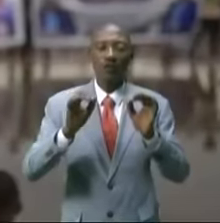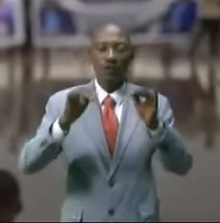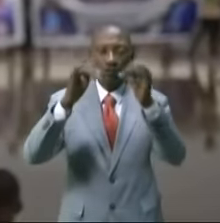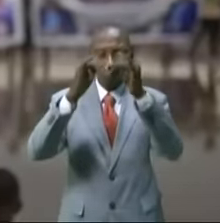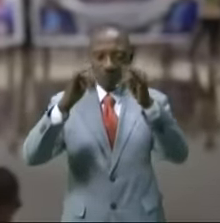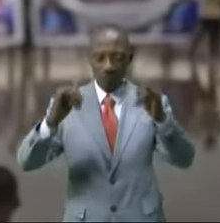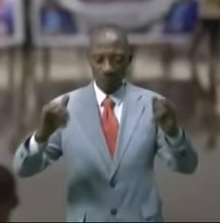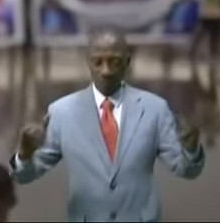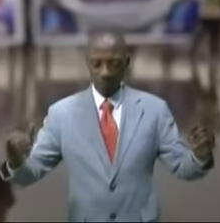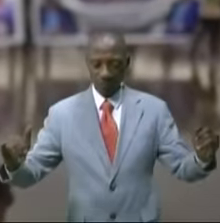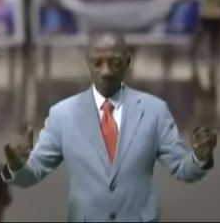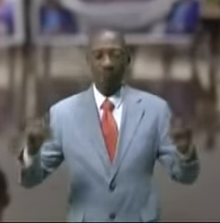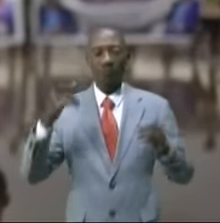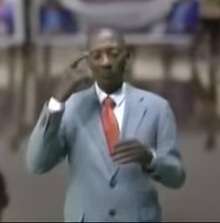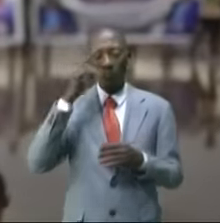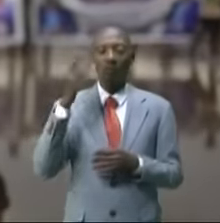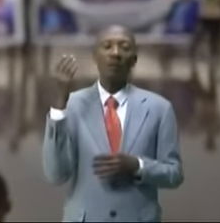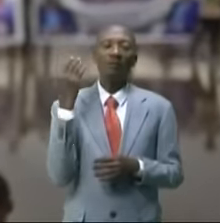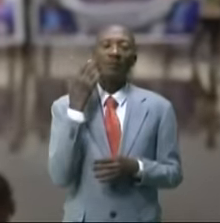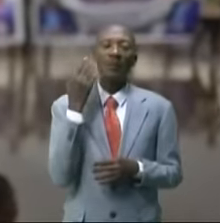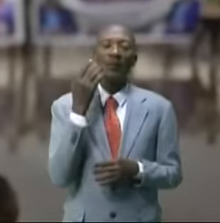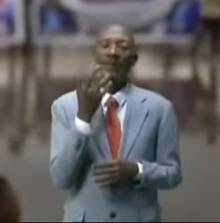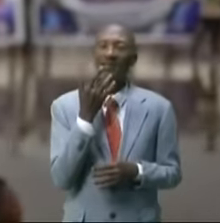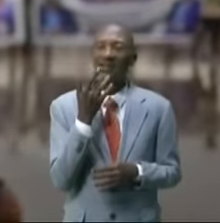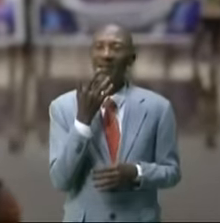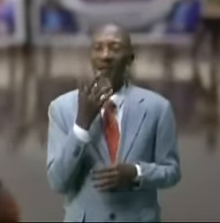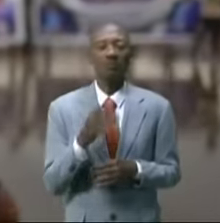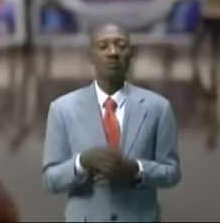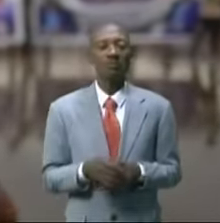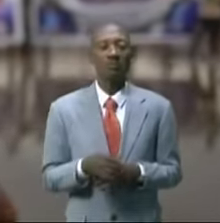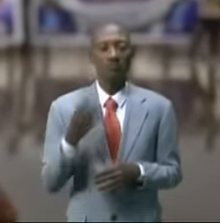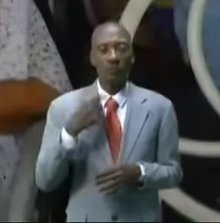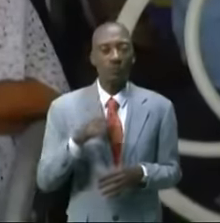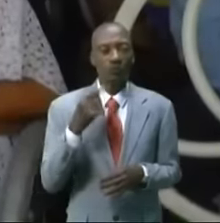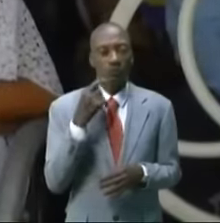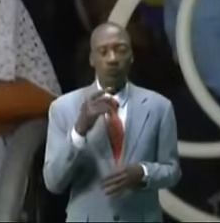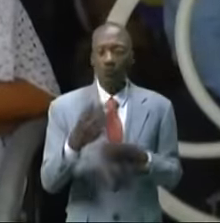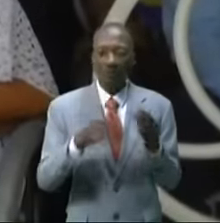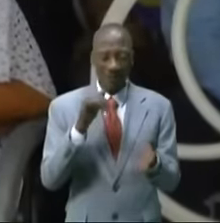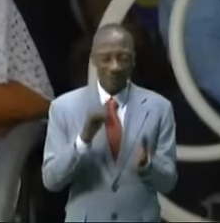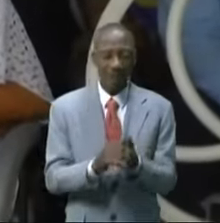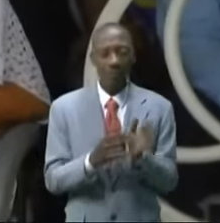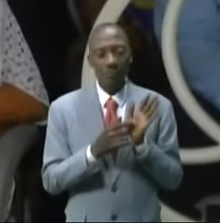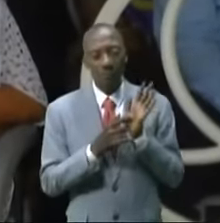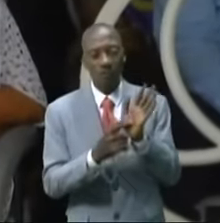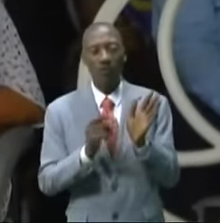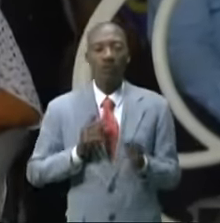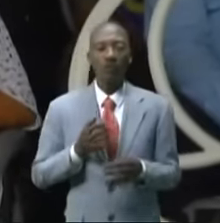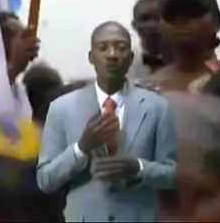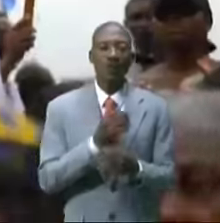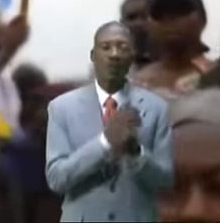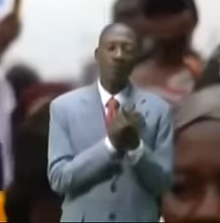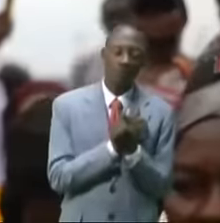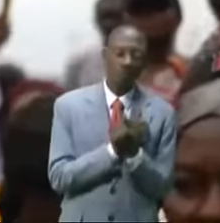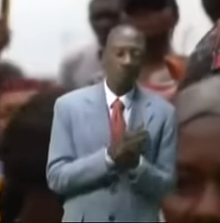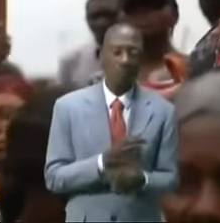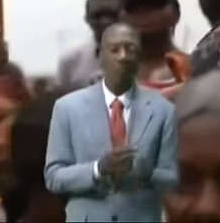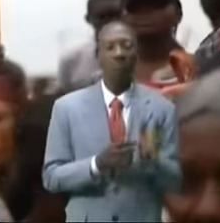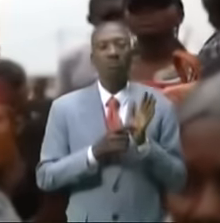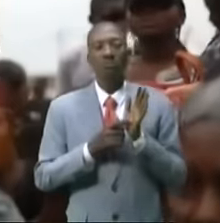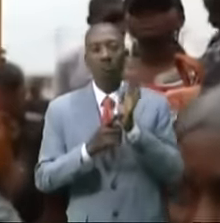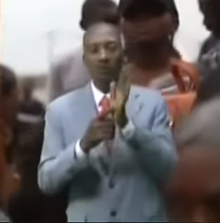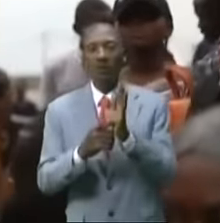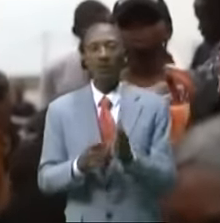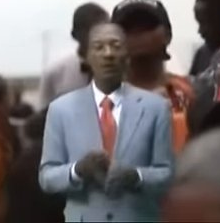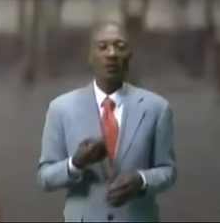Nous ferons cela pour manifester notre amour et pour démontrer à la face du monde que nous sommes